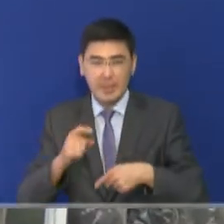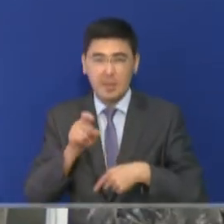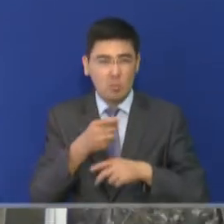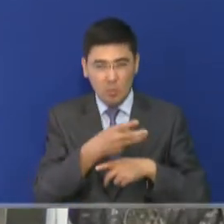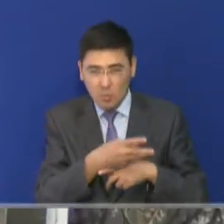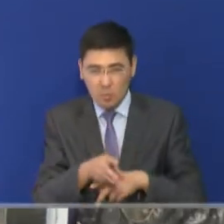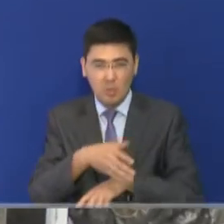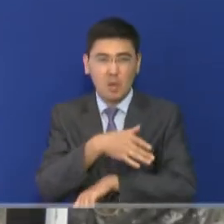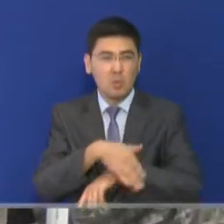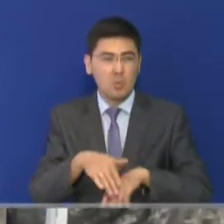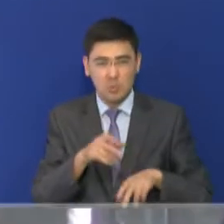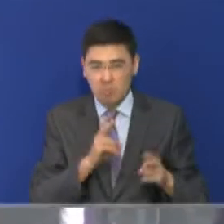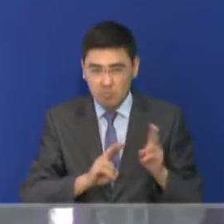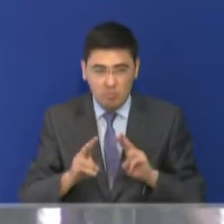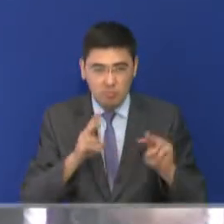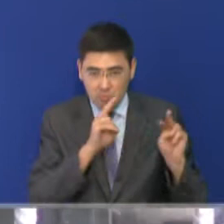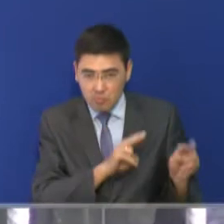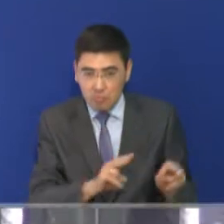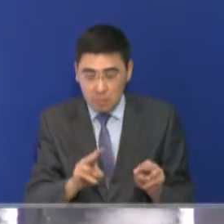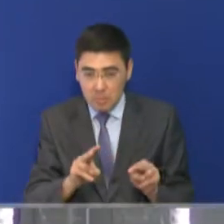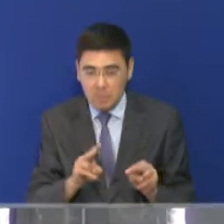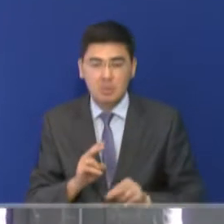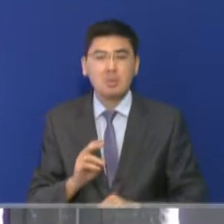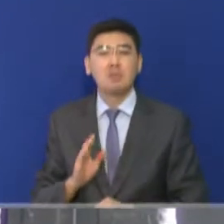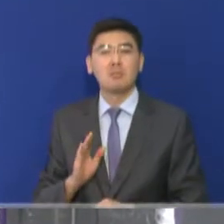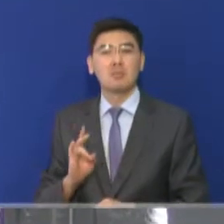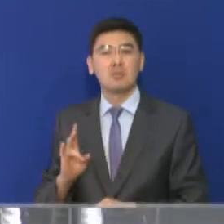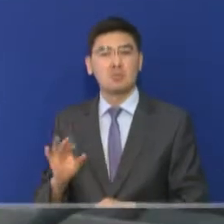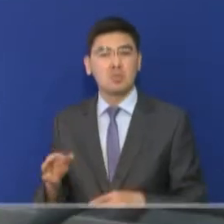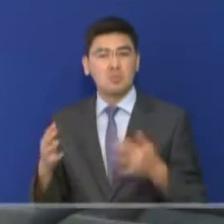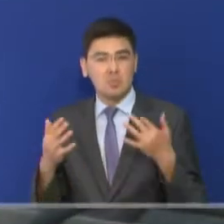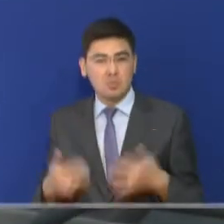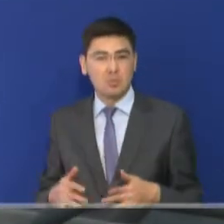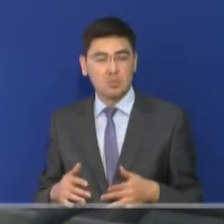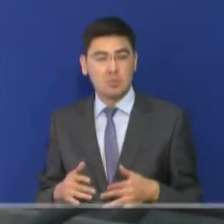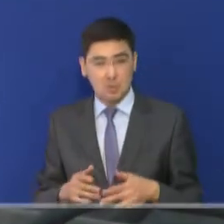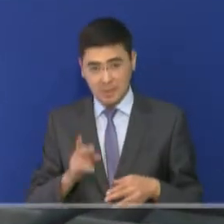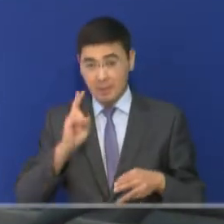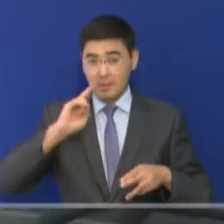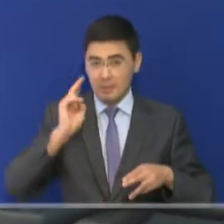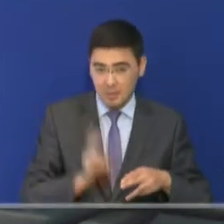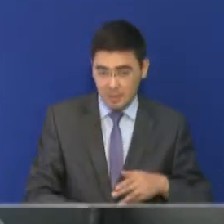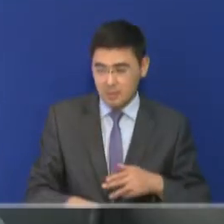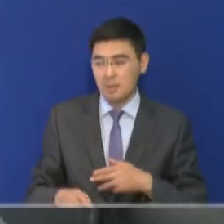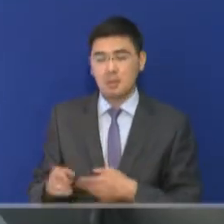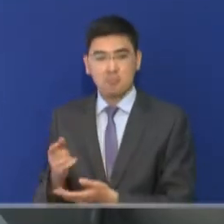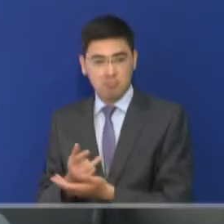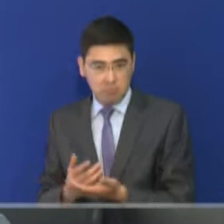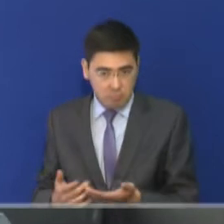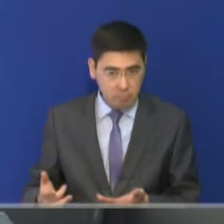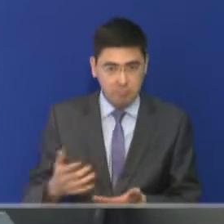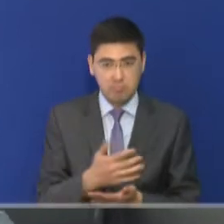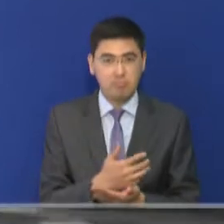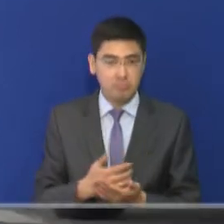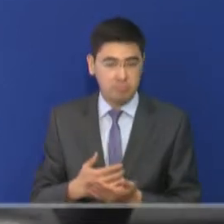мен елді мекендерді патрульдеу шараларына жұмылдырылған шығыс өңірлік қолбасшылығының жеке құрамы мен арнайы әскери техникасы әскери